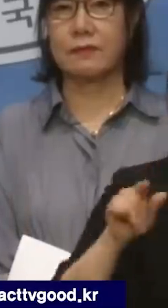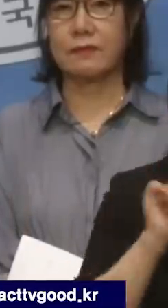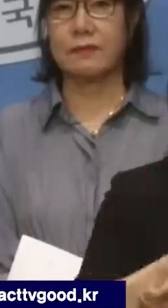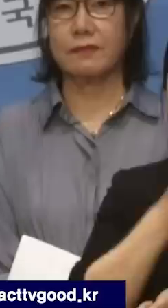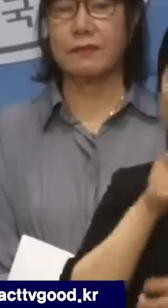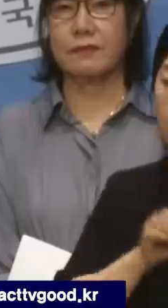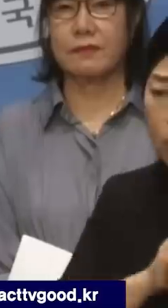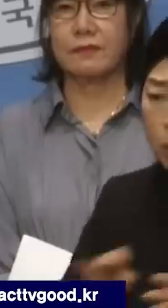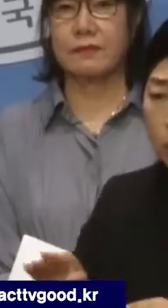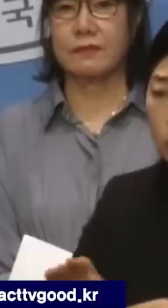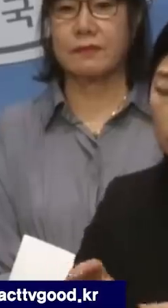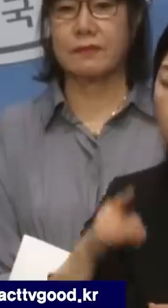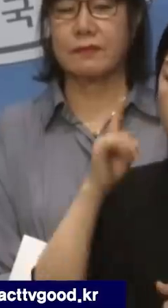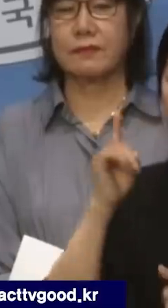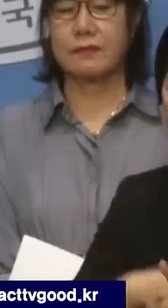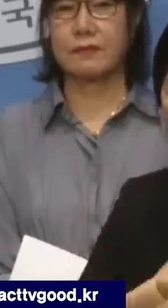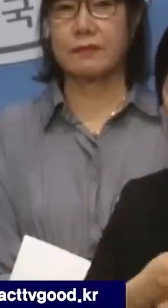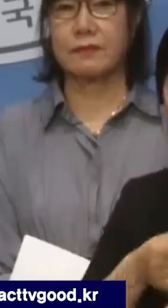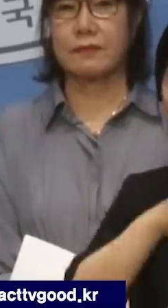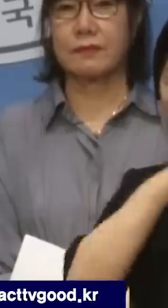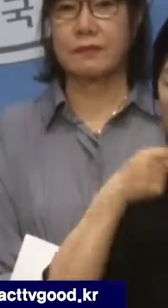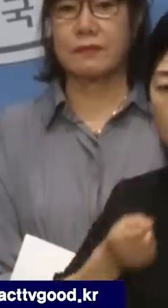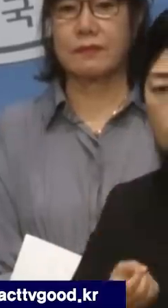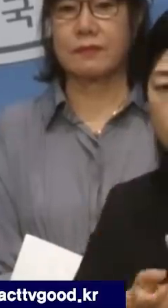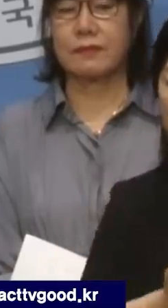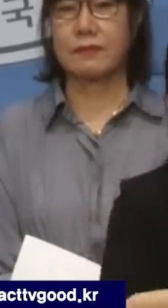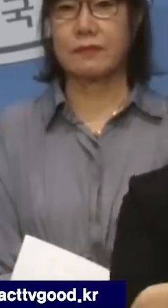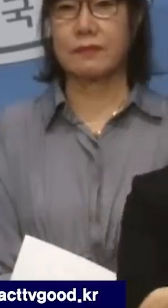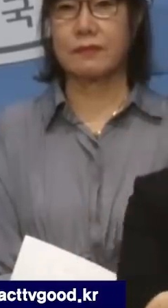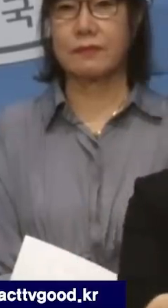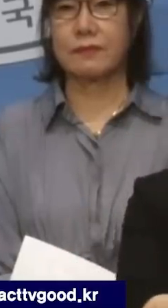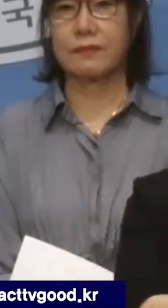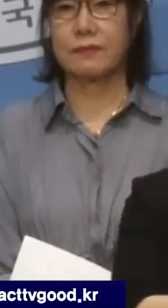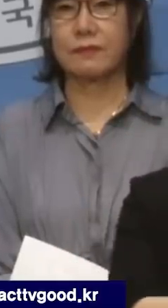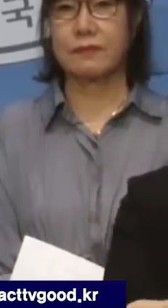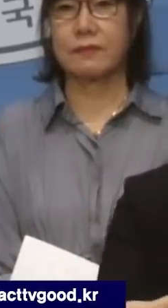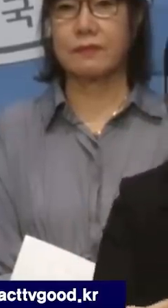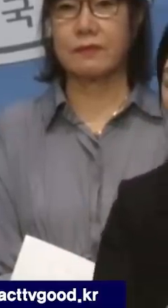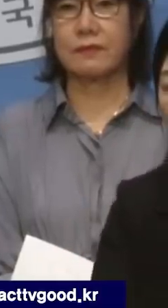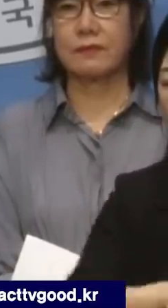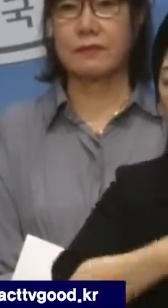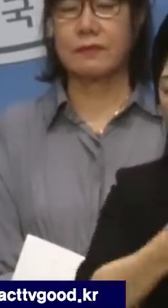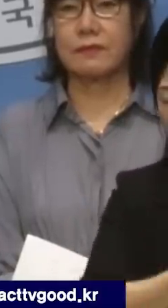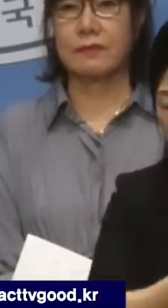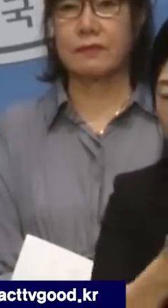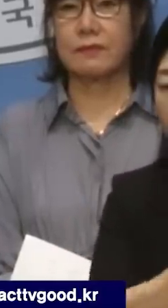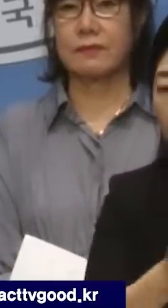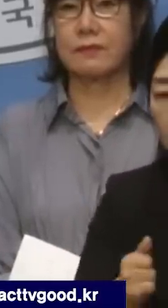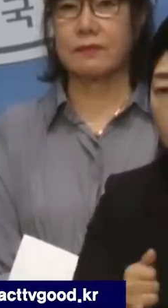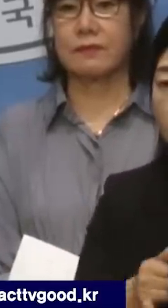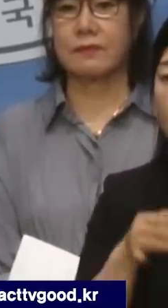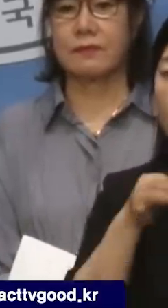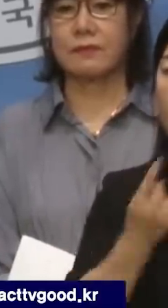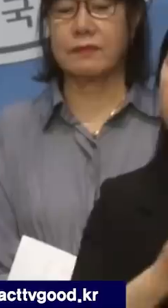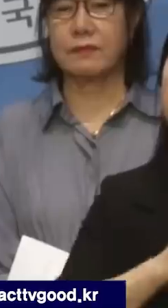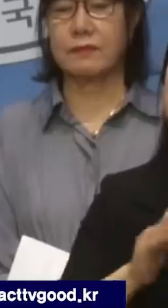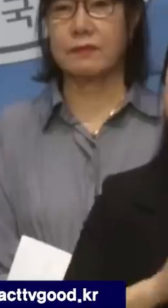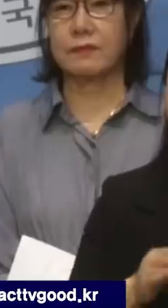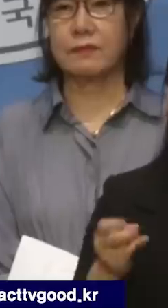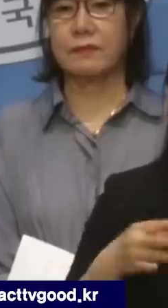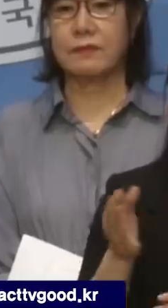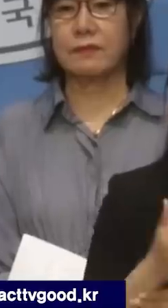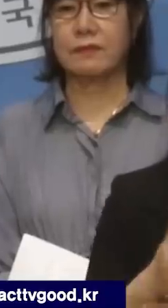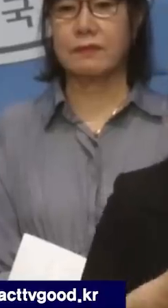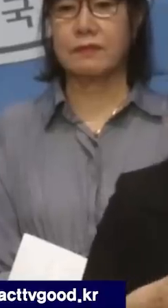방류로 인한 치명적 영향은 고스란히 민생 최일선에서 분투하고 계신 횟집 사장님,